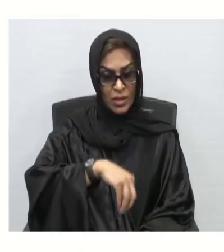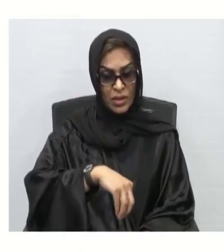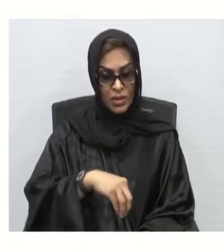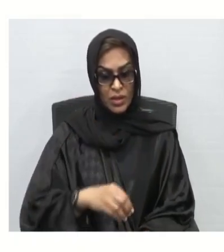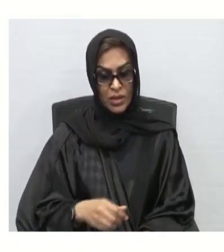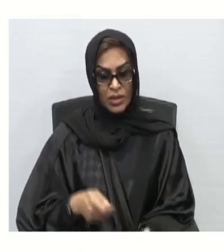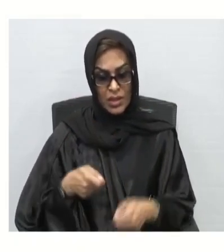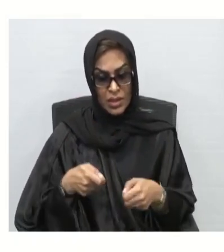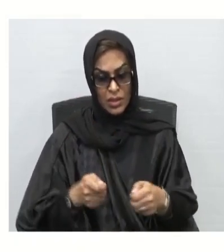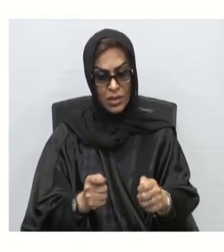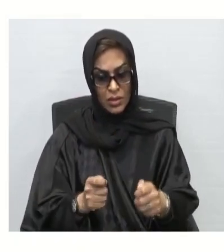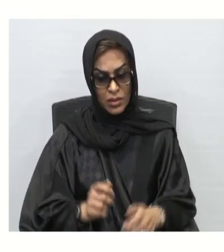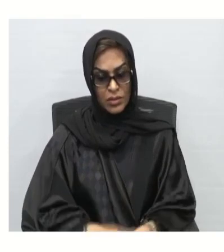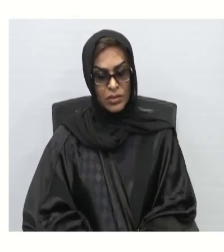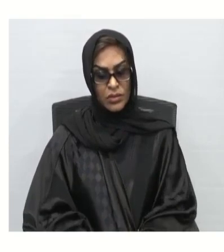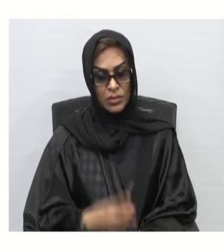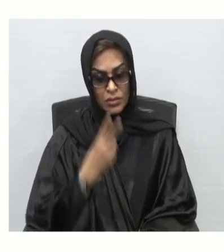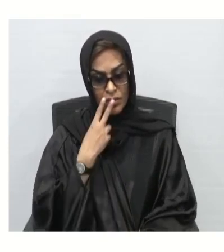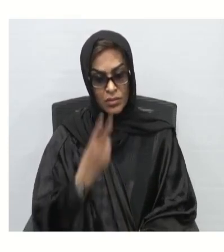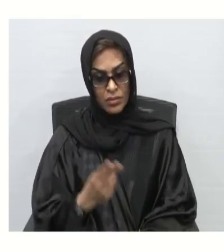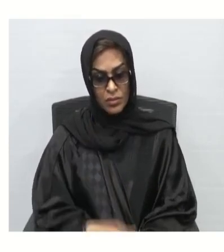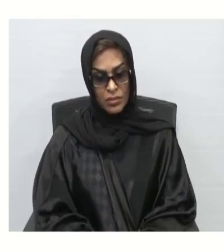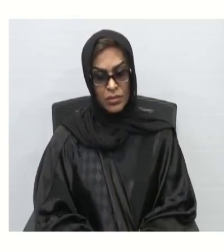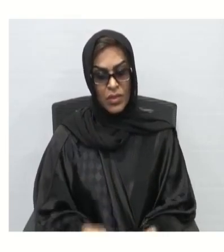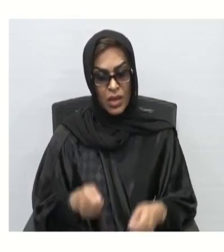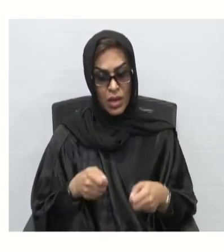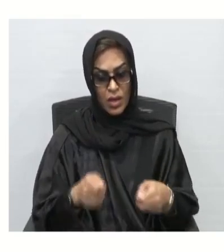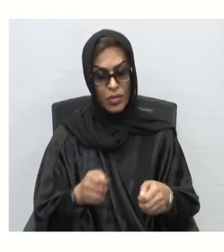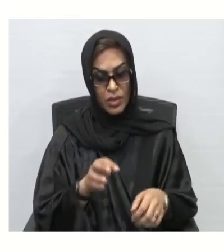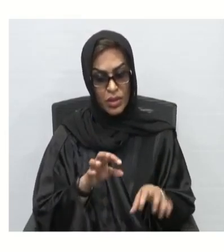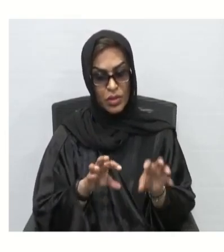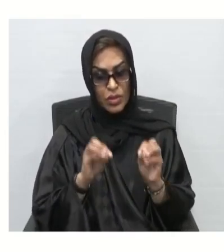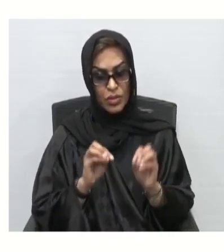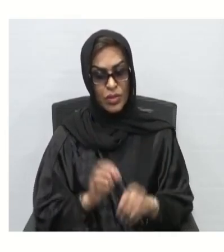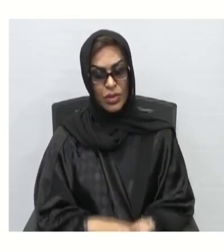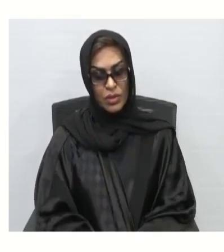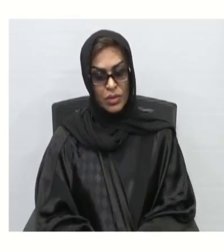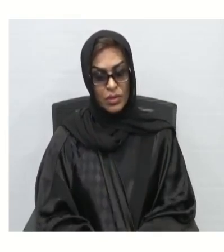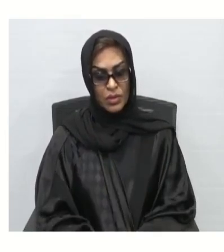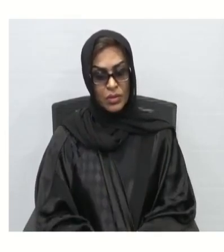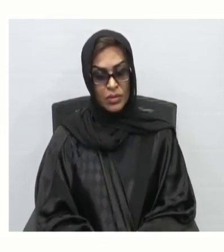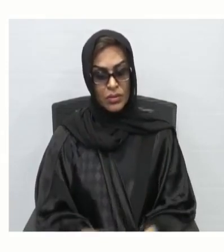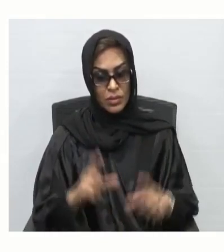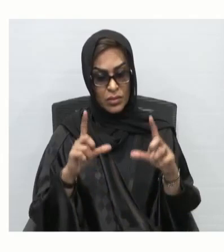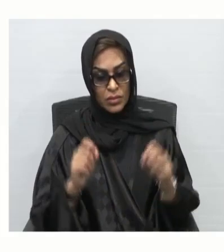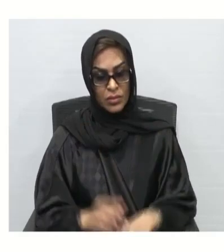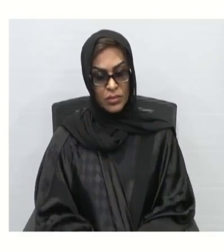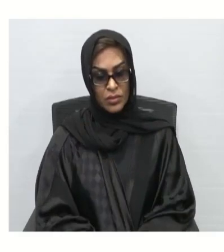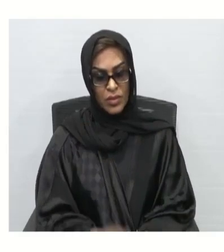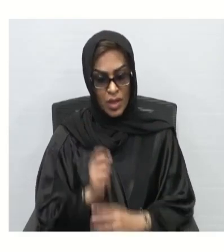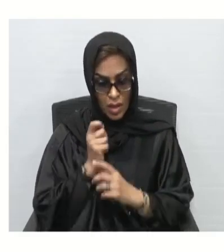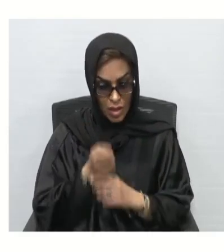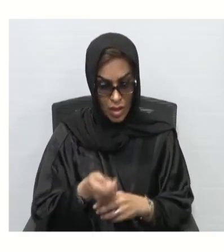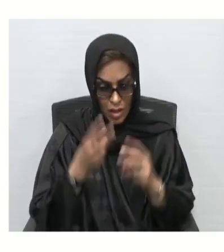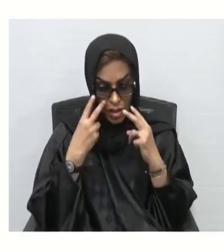السلع الى عربه التسوق نشاهد الان امامنا عربه التسوق الصوره الثانيه نلاحظ